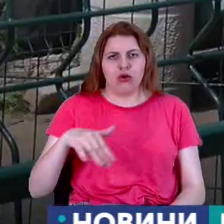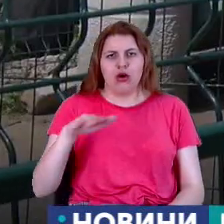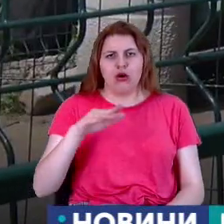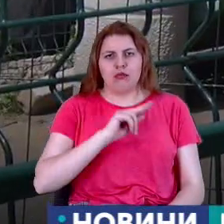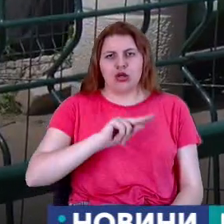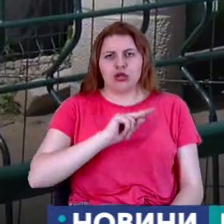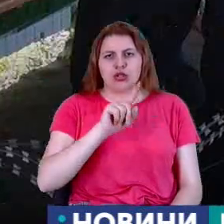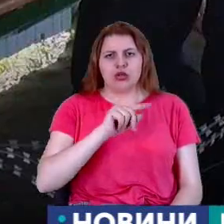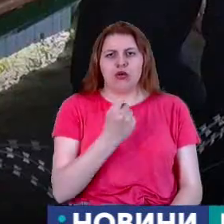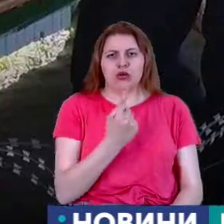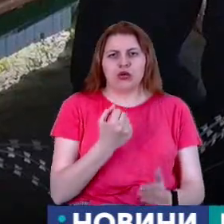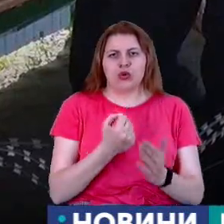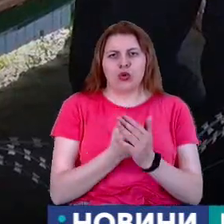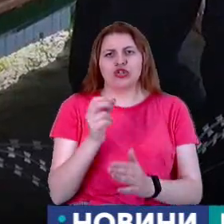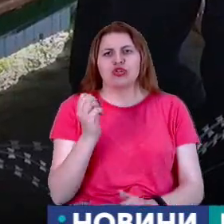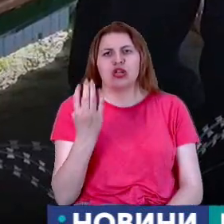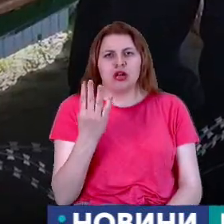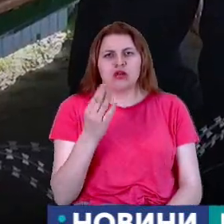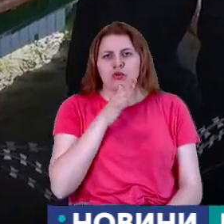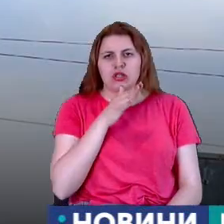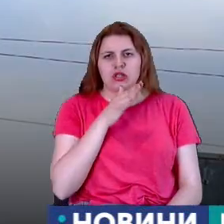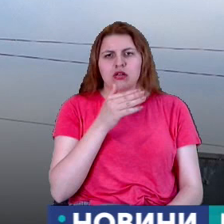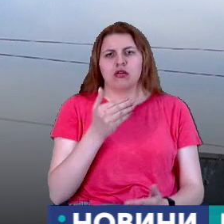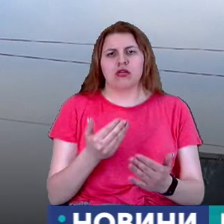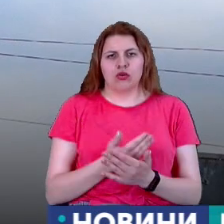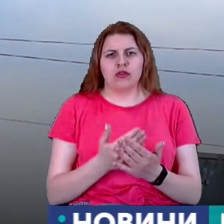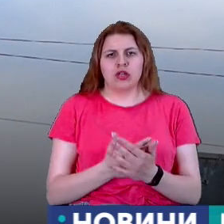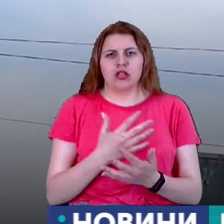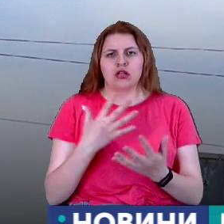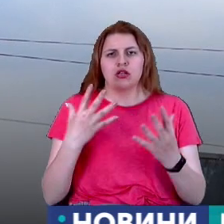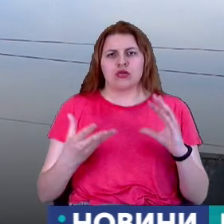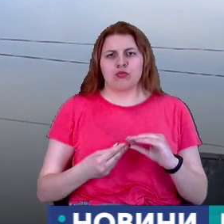14 години. Анастасія Куліш, Олександр Голєнко. Новини на Суспільному.